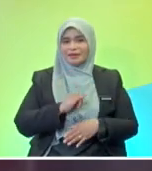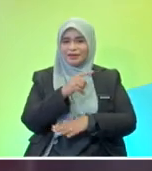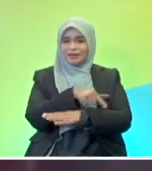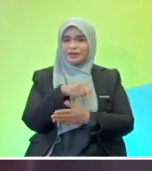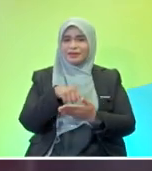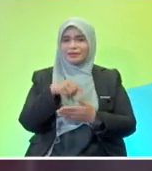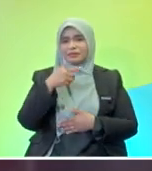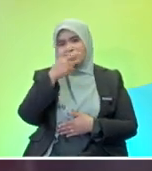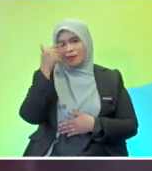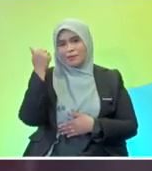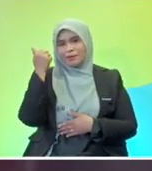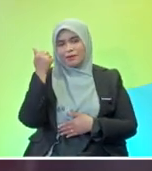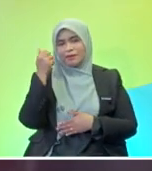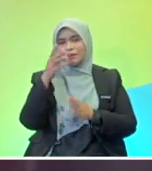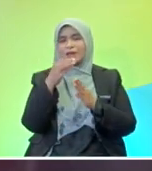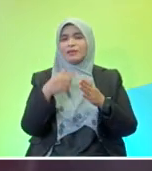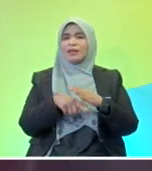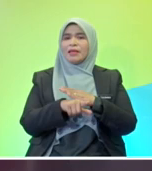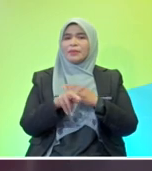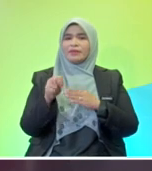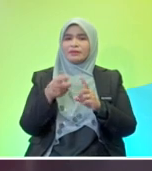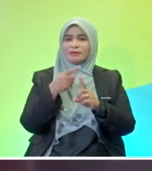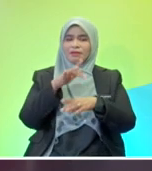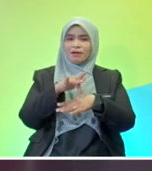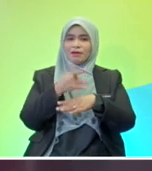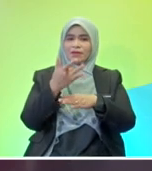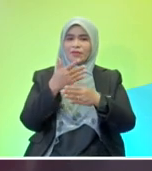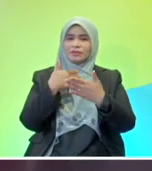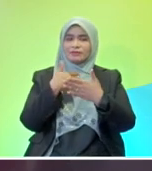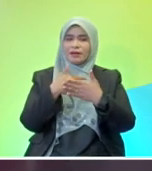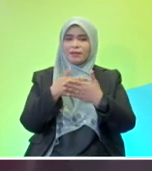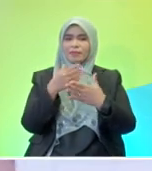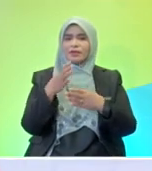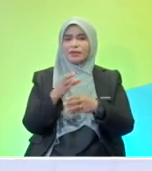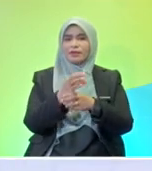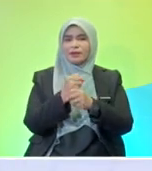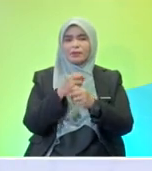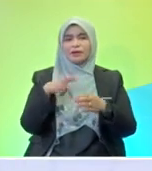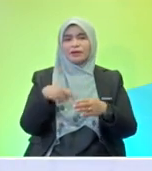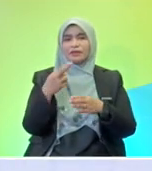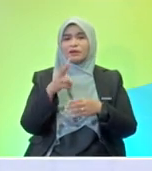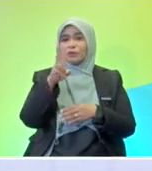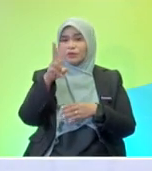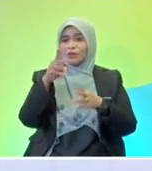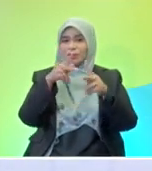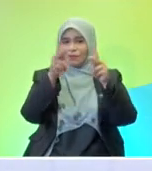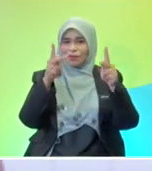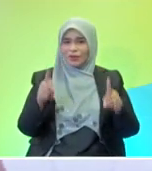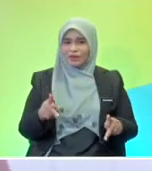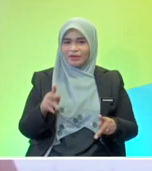Sebabkan pelibatan Fika dari awal tadi sampai dah dapat menghasilkan 2 boneka yang menarik ini.